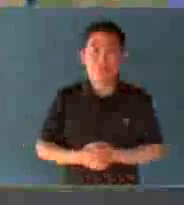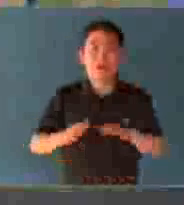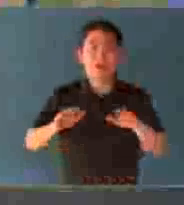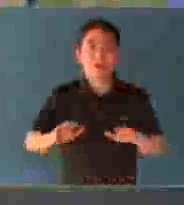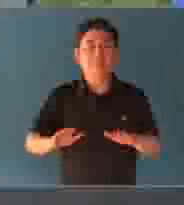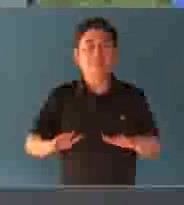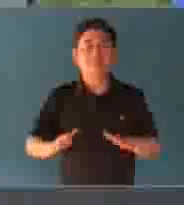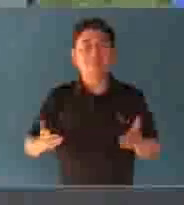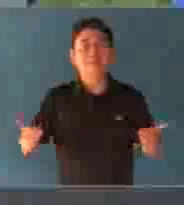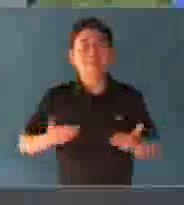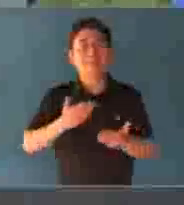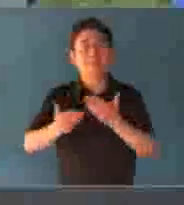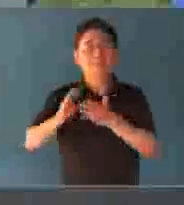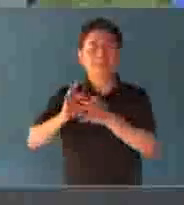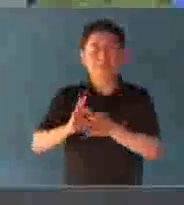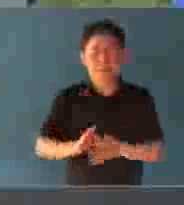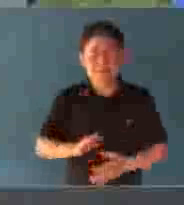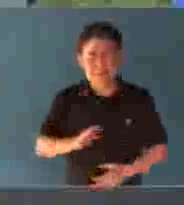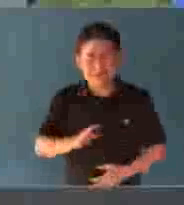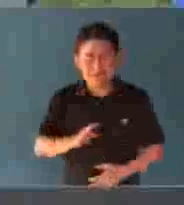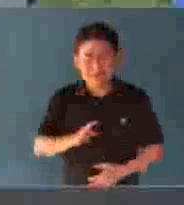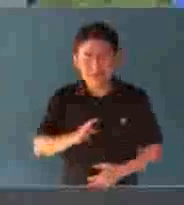이번 일을 제가 겪으면서 참,